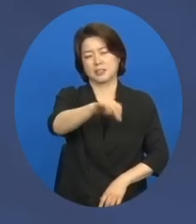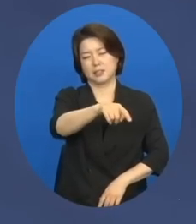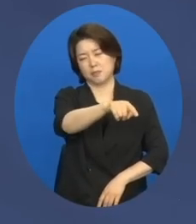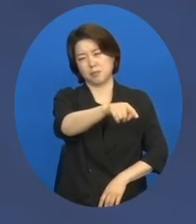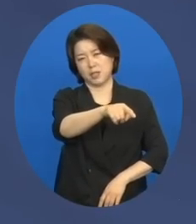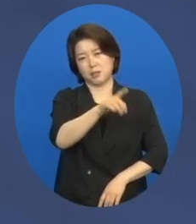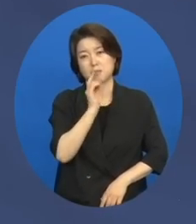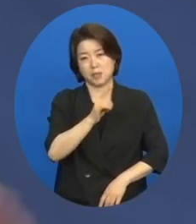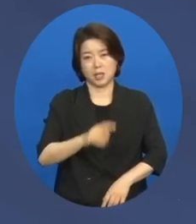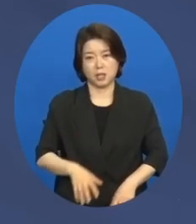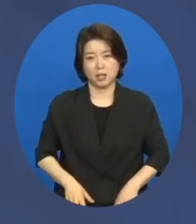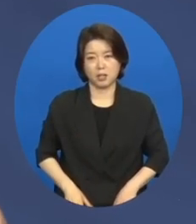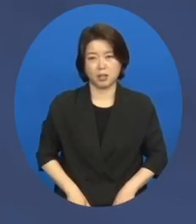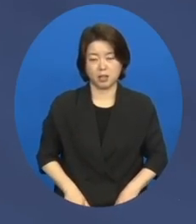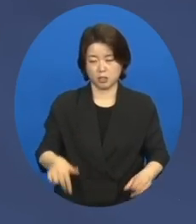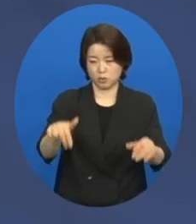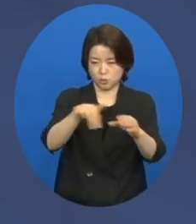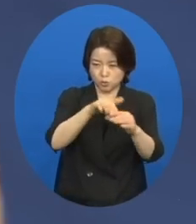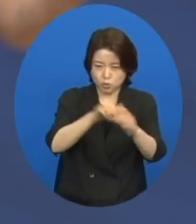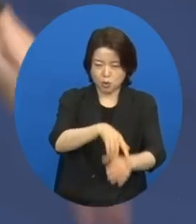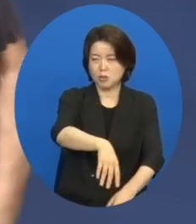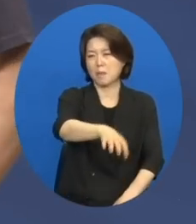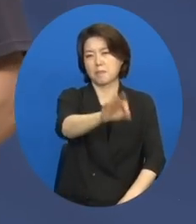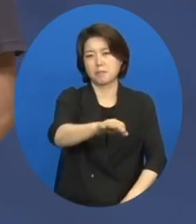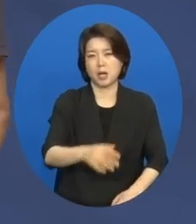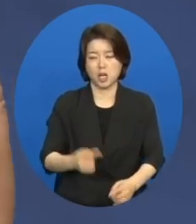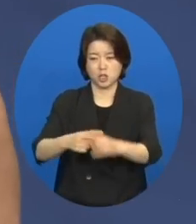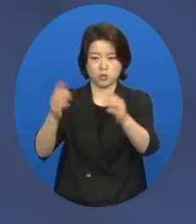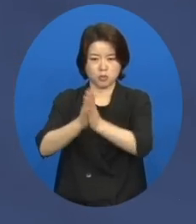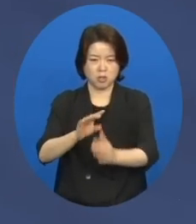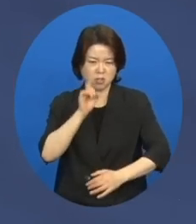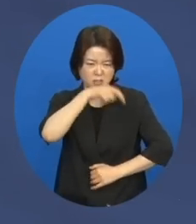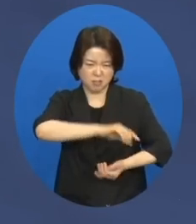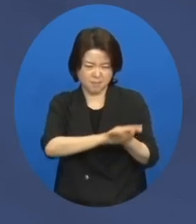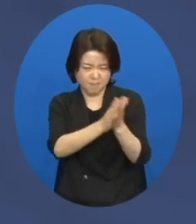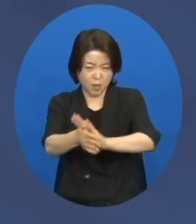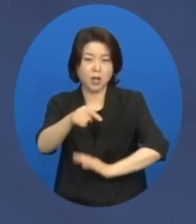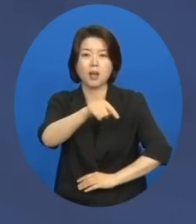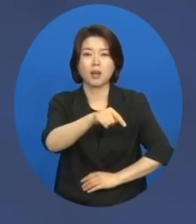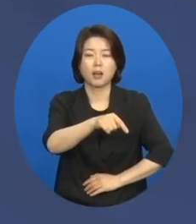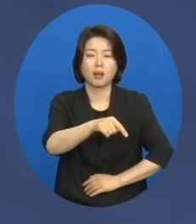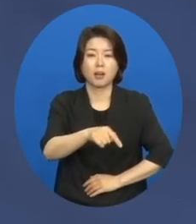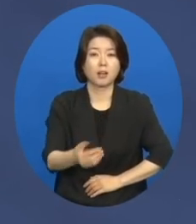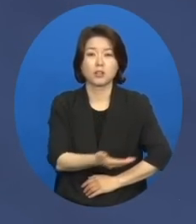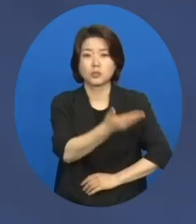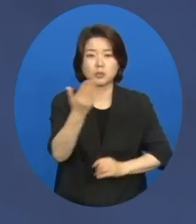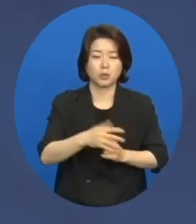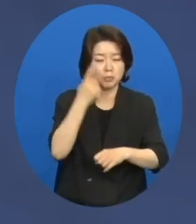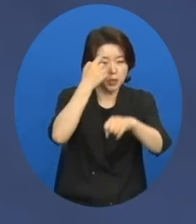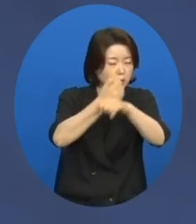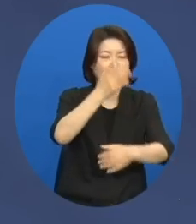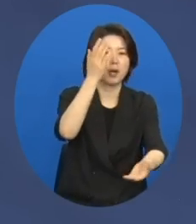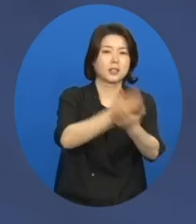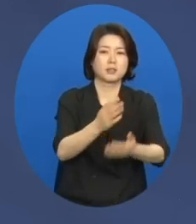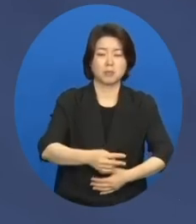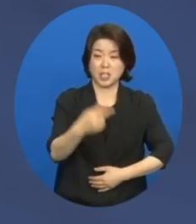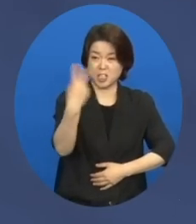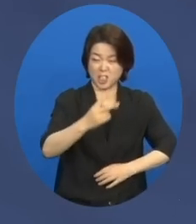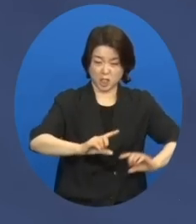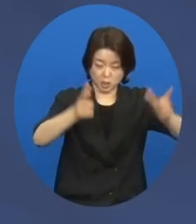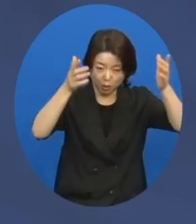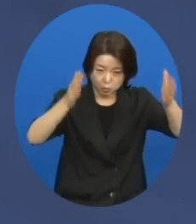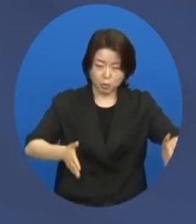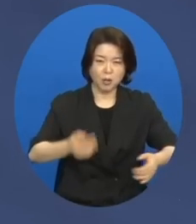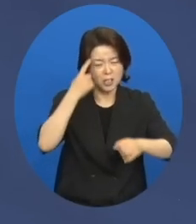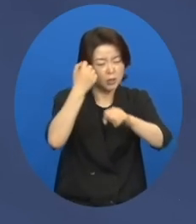없는 종교 따위로 교회를 변질시켜 놓으면 여러분 연구할 것도 없어요. 2000년 동안